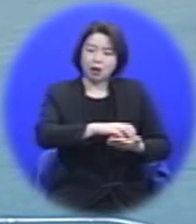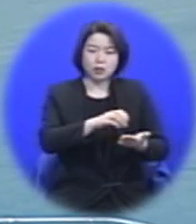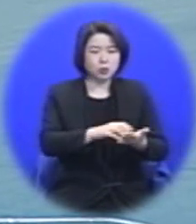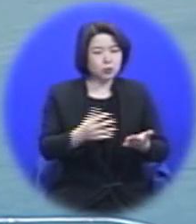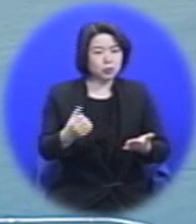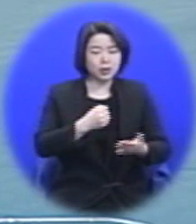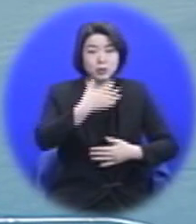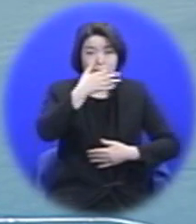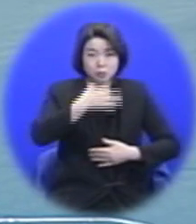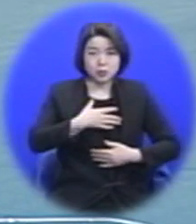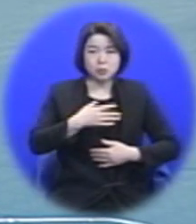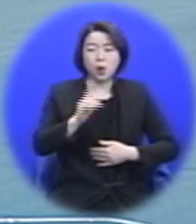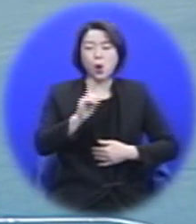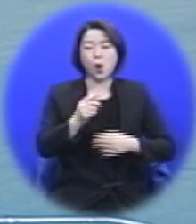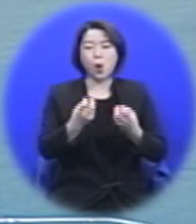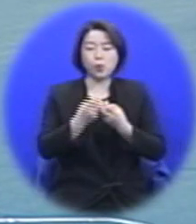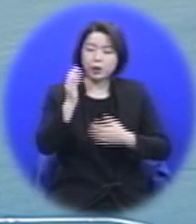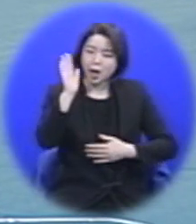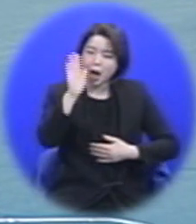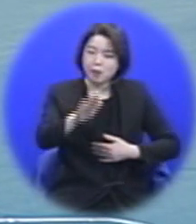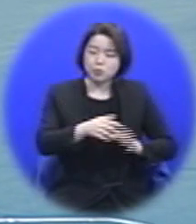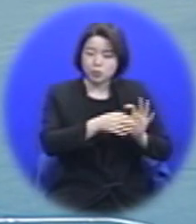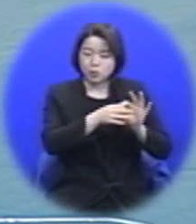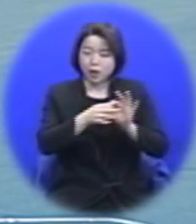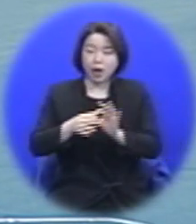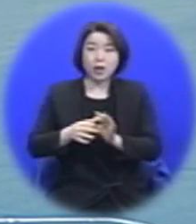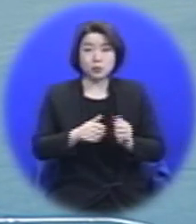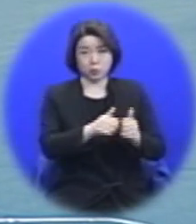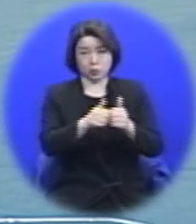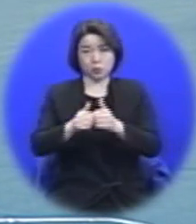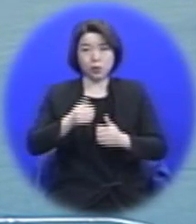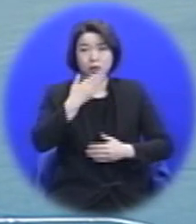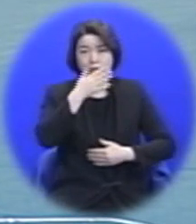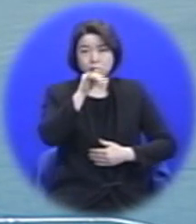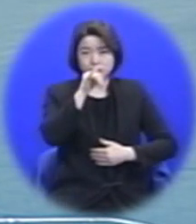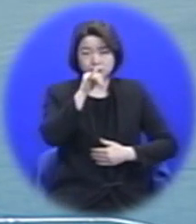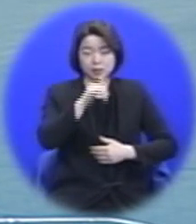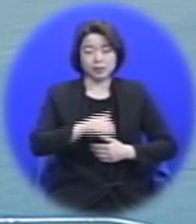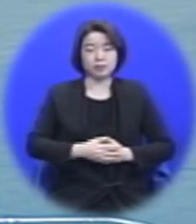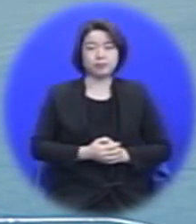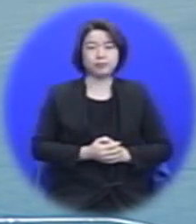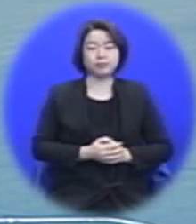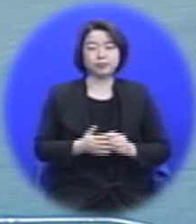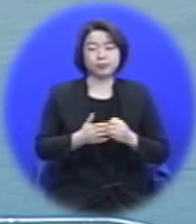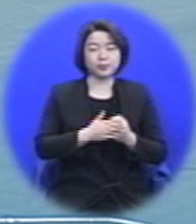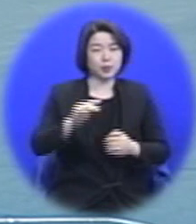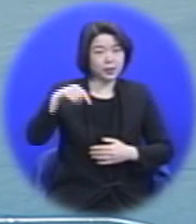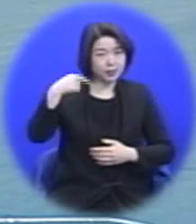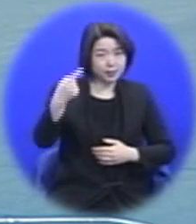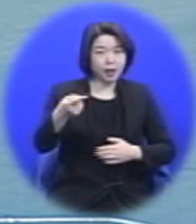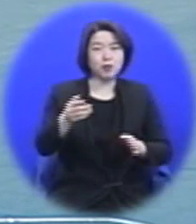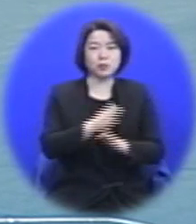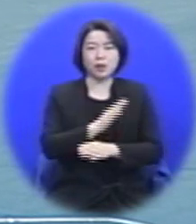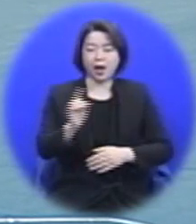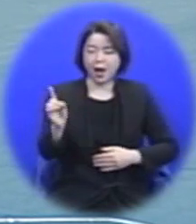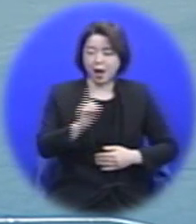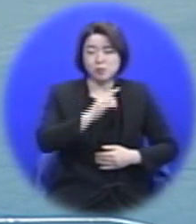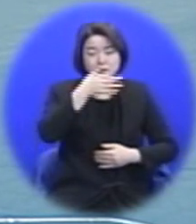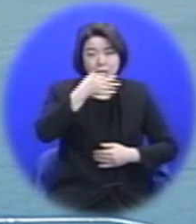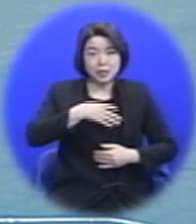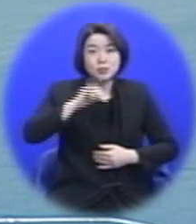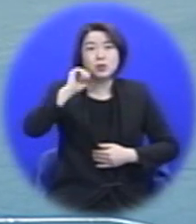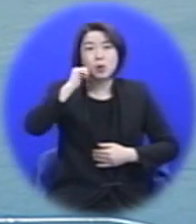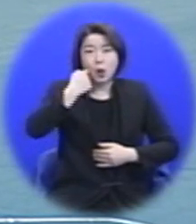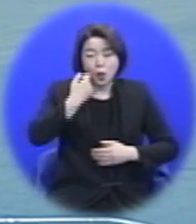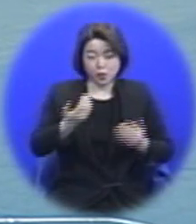어떻게 나와 함께 계속 동행할 수 있겠느냐. 그래서 그 다음부터는 아무리 힘들고 어려운 일이 있어도